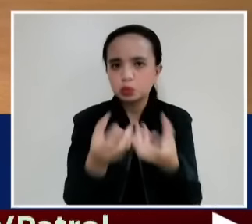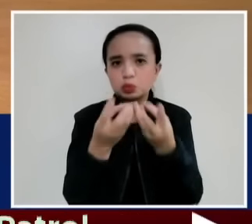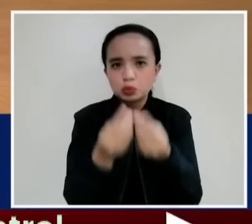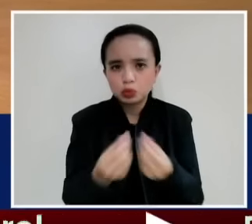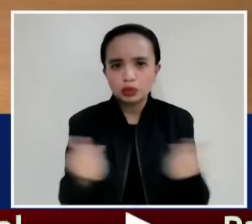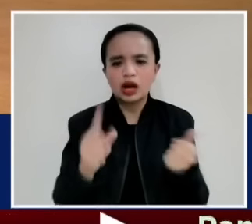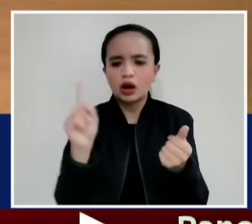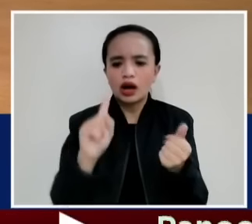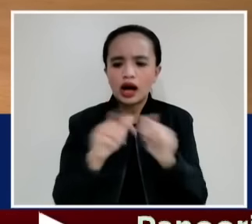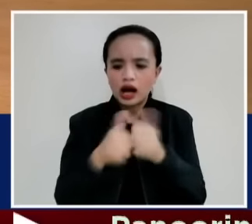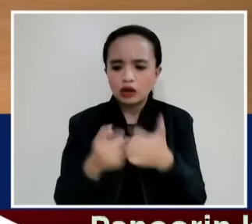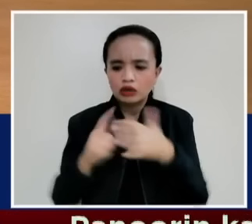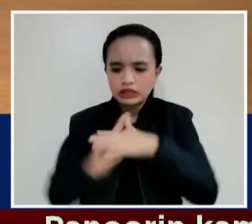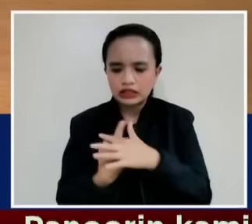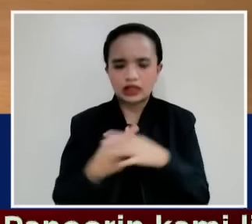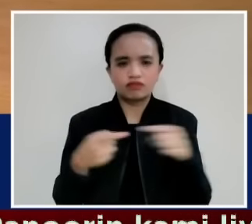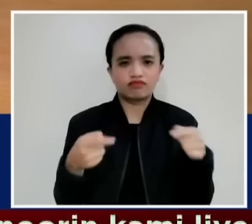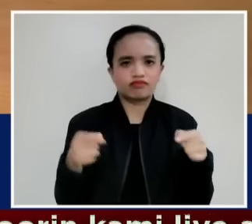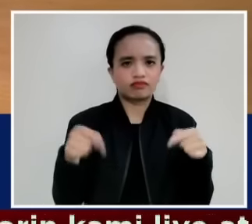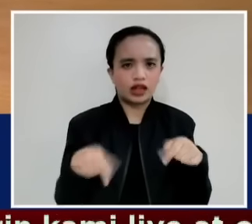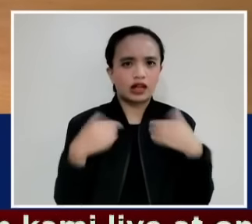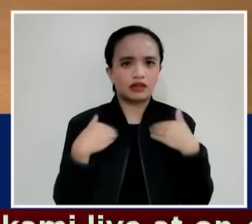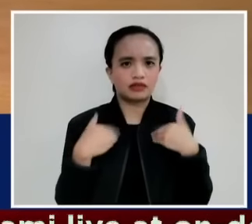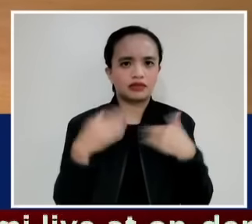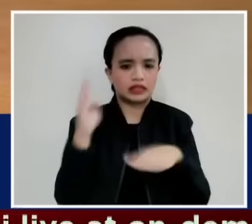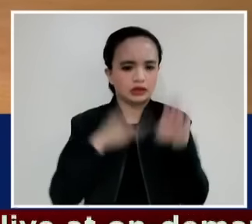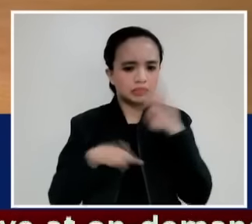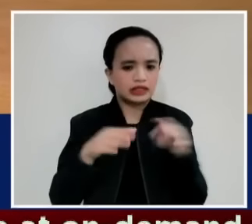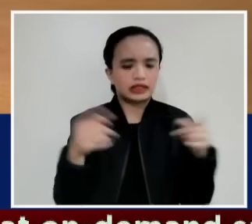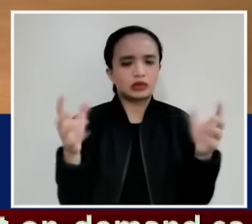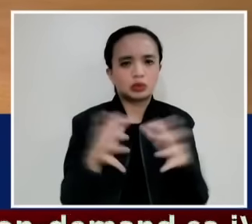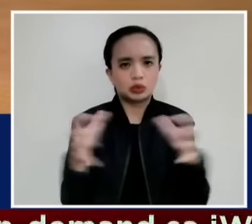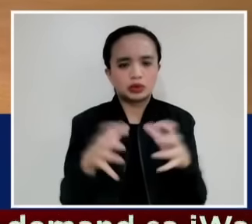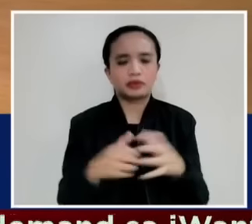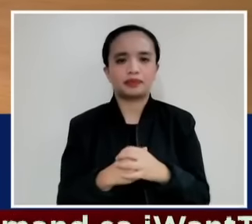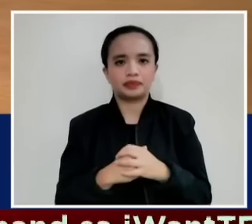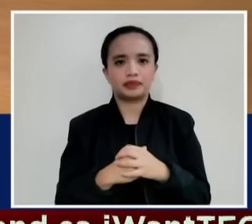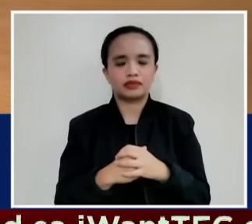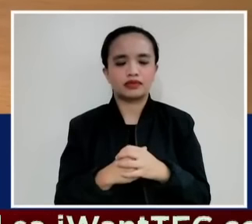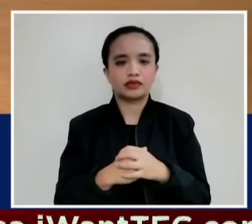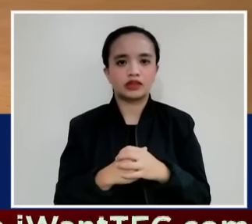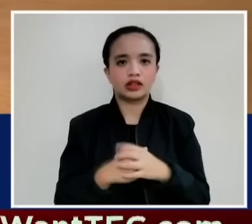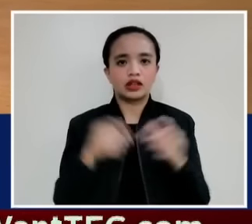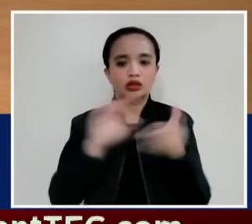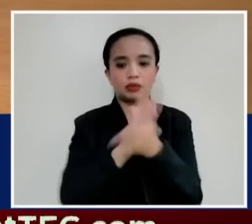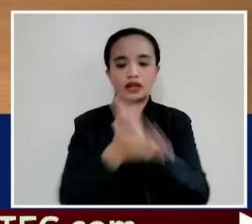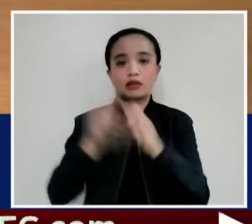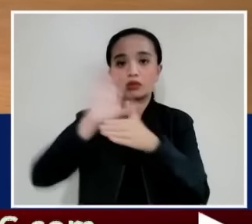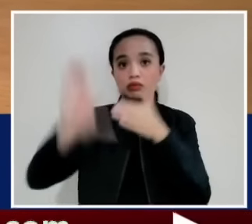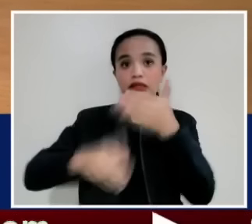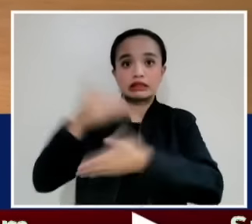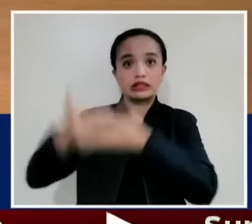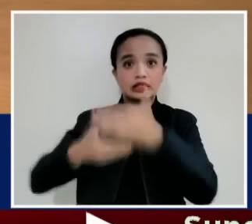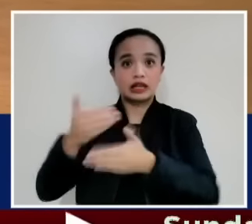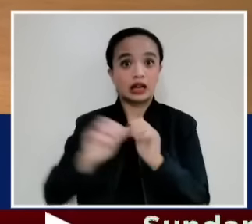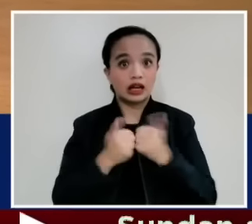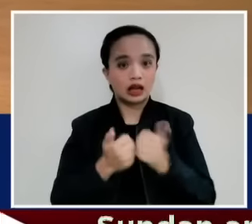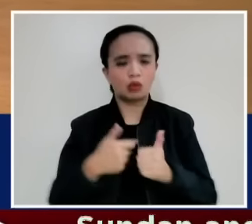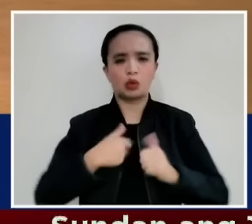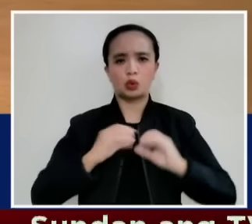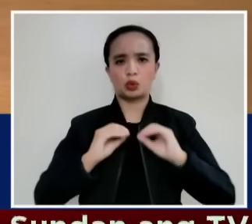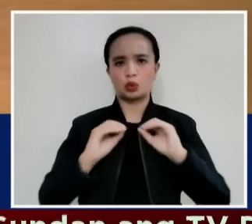cause of conflict in the countryside. To complete this reintegration process, I will issue a